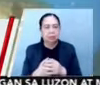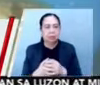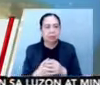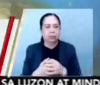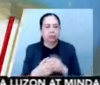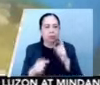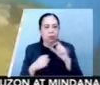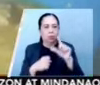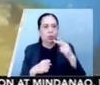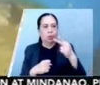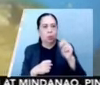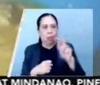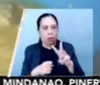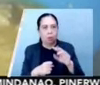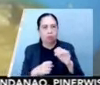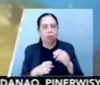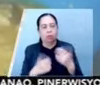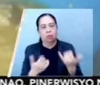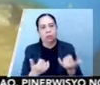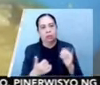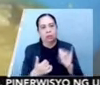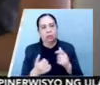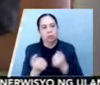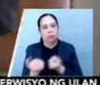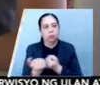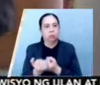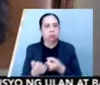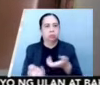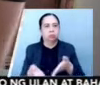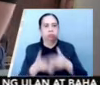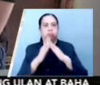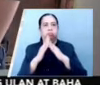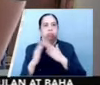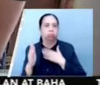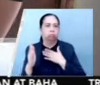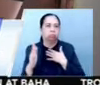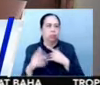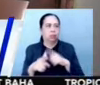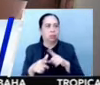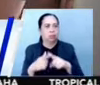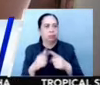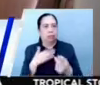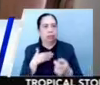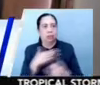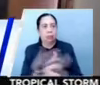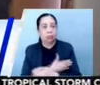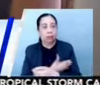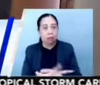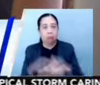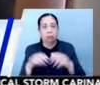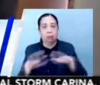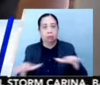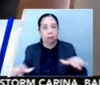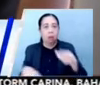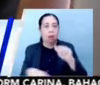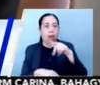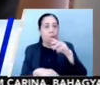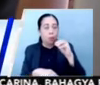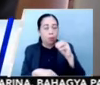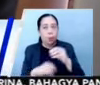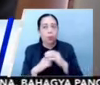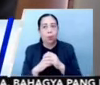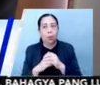po yun, yun ang pinagpagawa ko ng bahay. Tapos yung mga anak ko, yung mga apo ko na may mga